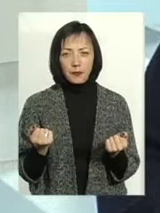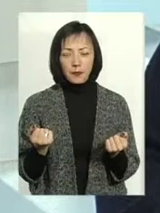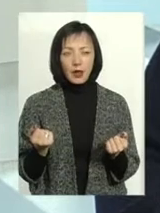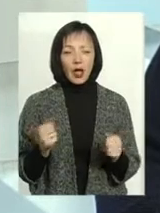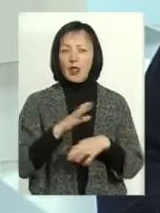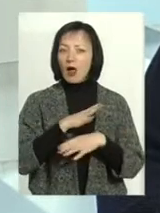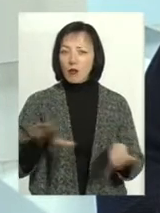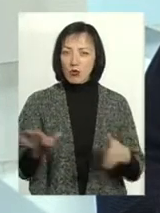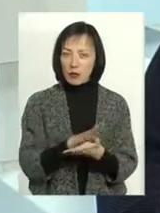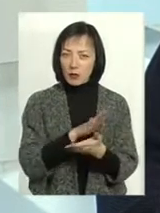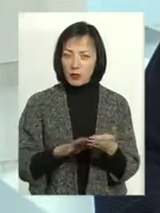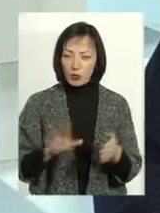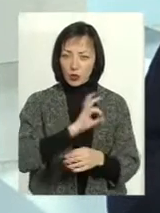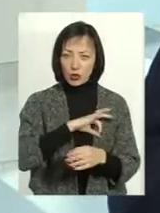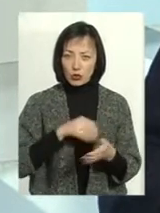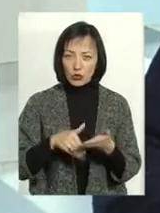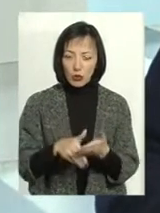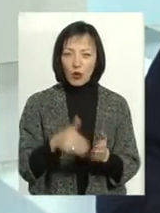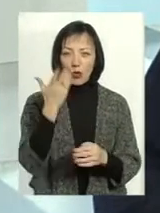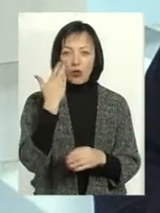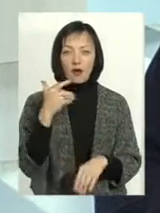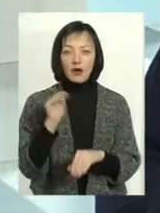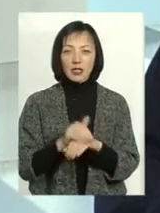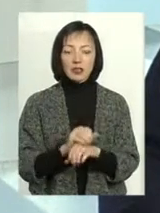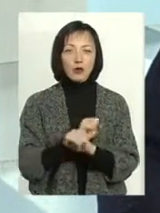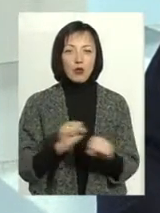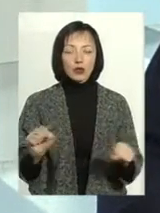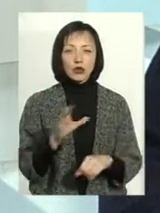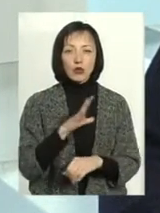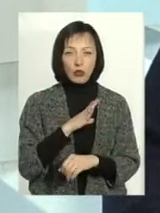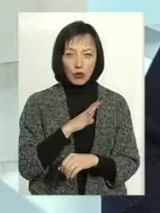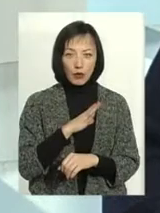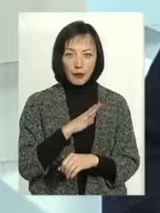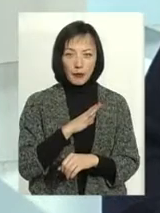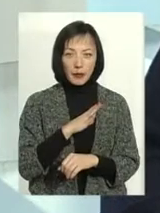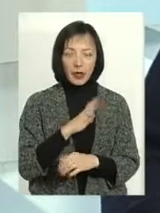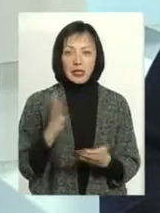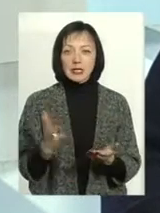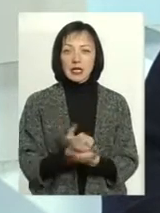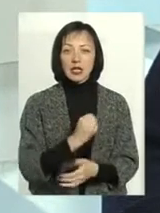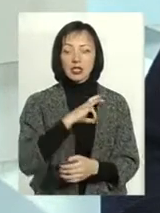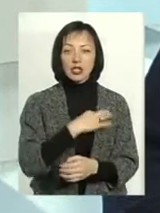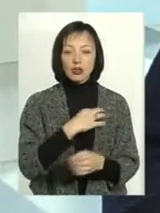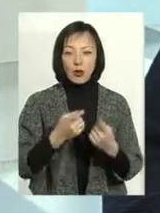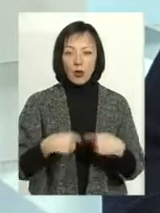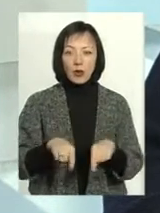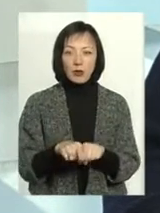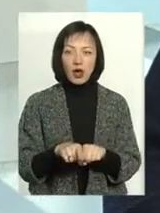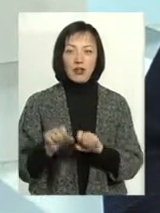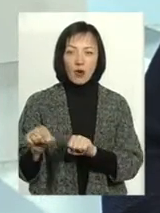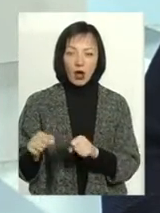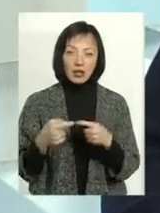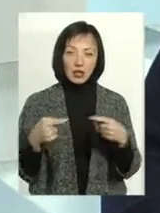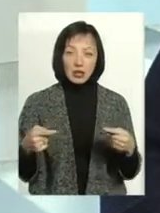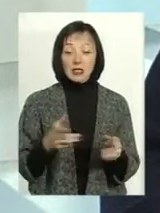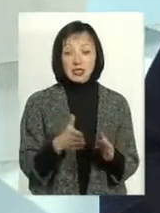було безоплатної правової допомоги, коли фактично не можна було знайти слідчому органу адвоката і так далі, то